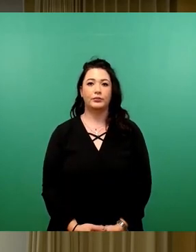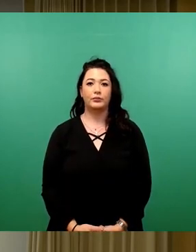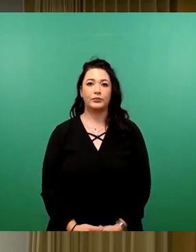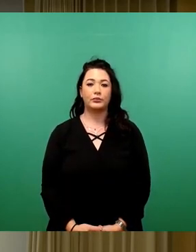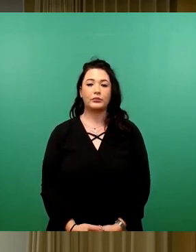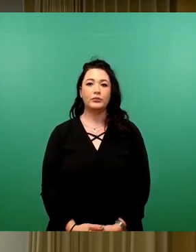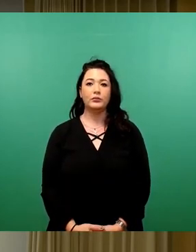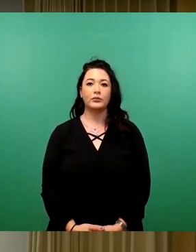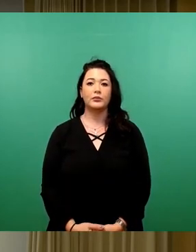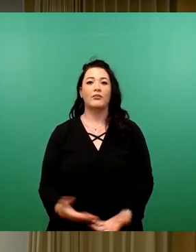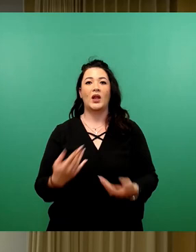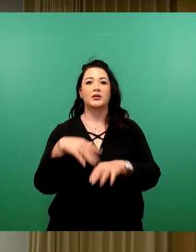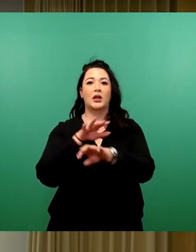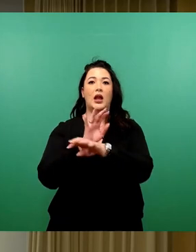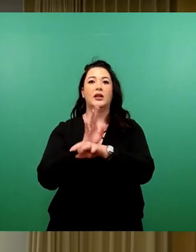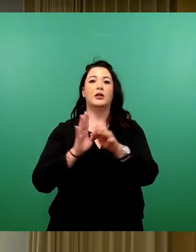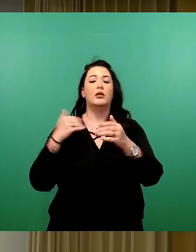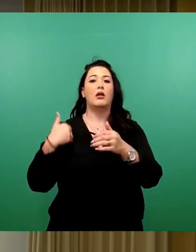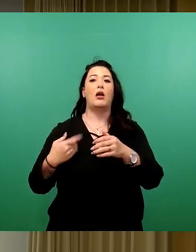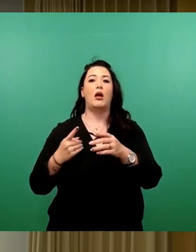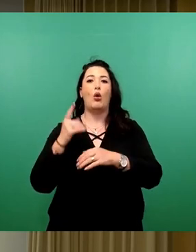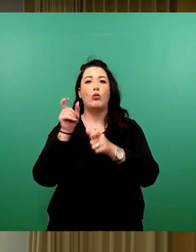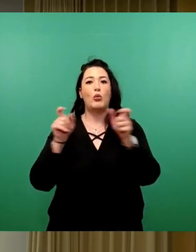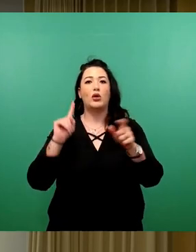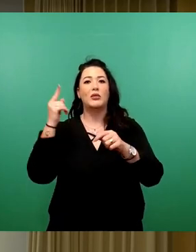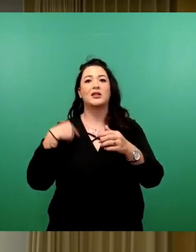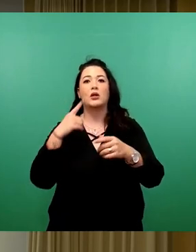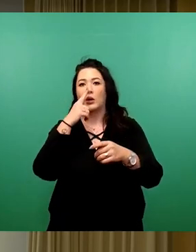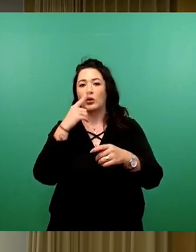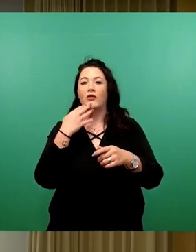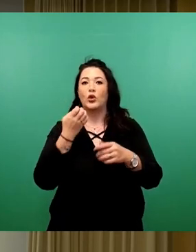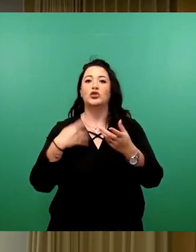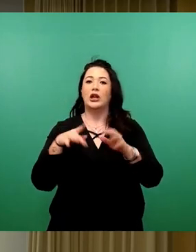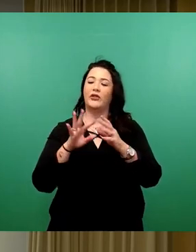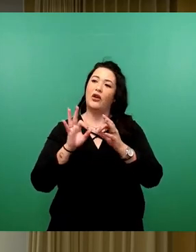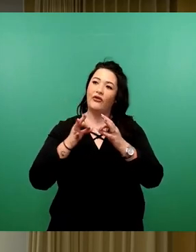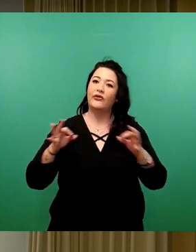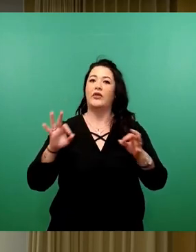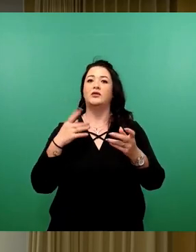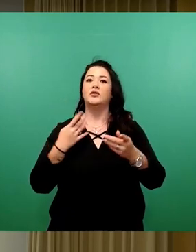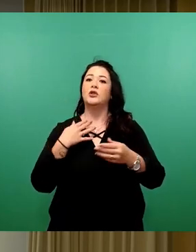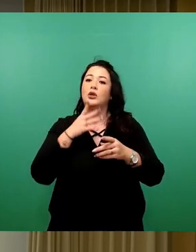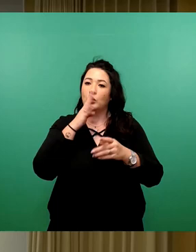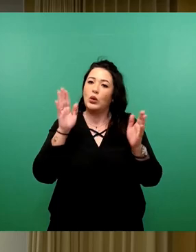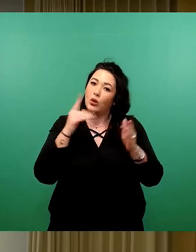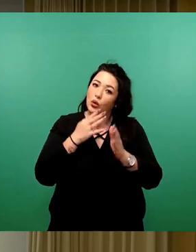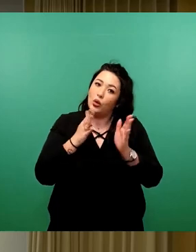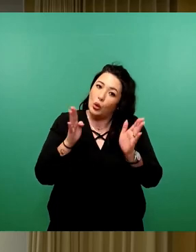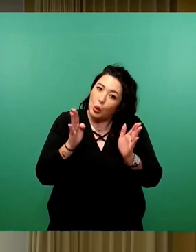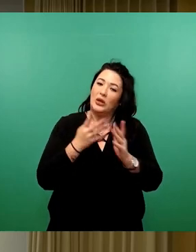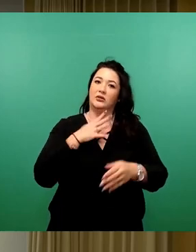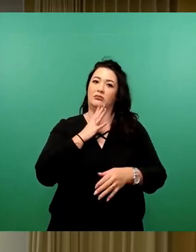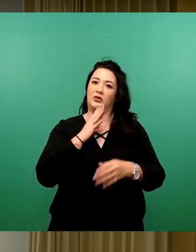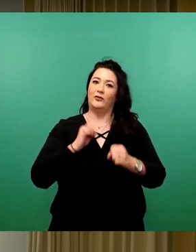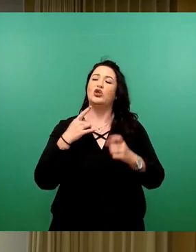Ja, sehr geehrter Herr Oberbürgermeister, eigentlich wollte ich nur eine Formalie vom Platz aus erklären, aber jetzt haben Sie mich dann doch herausgefordert, nochmal von hier vorn zu sprechen. Also